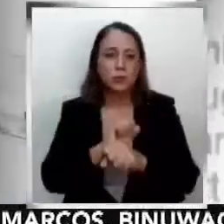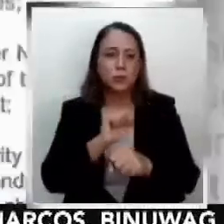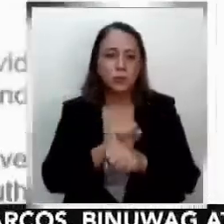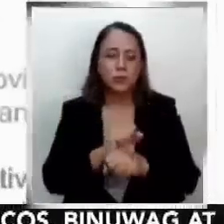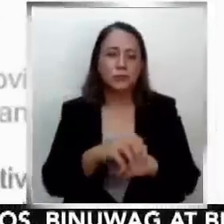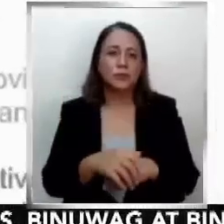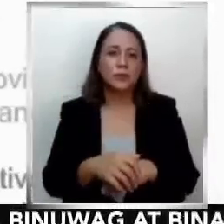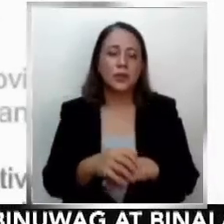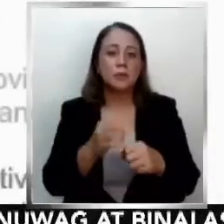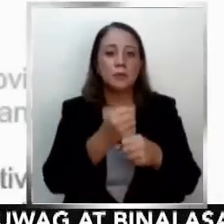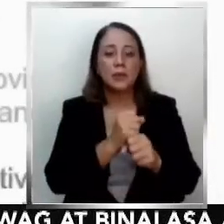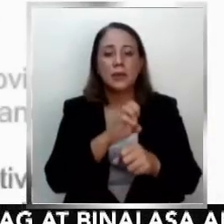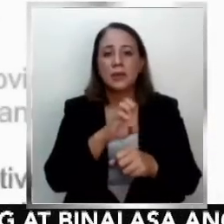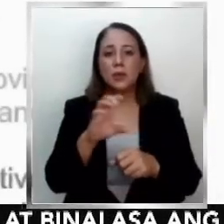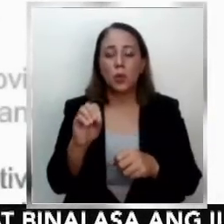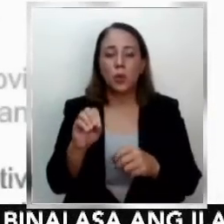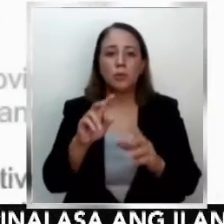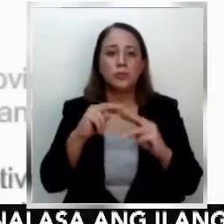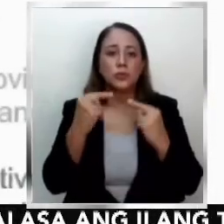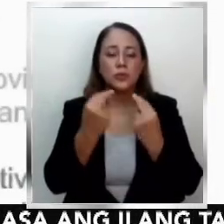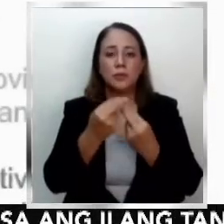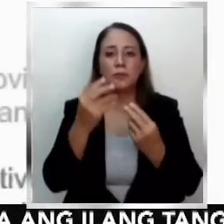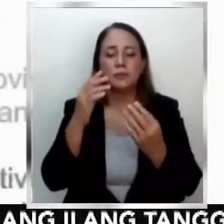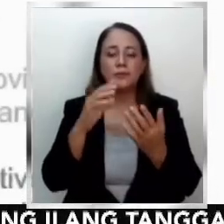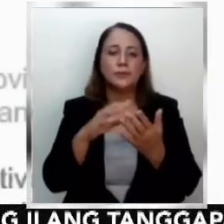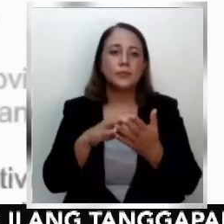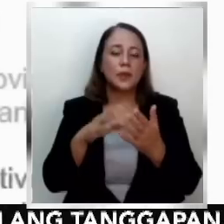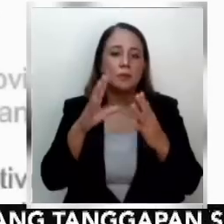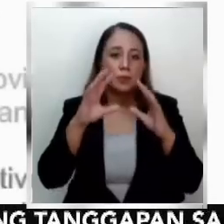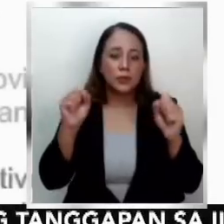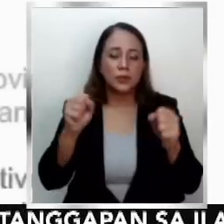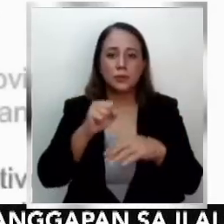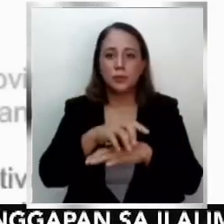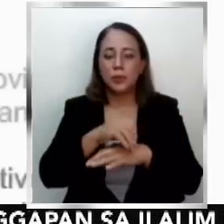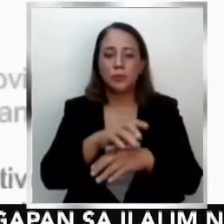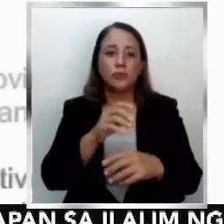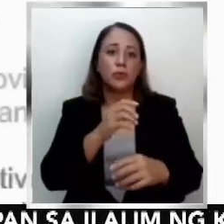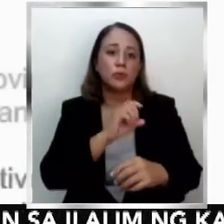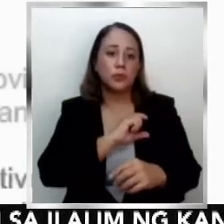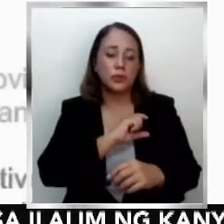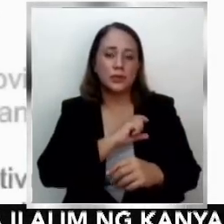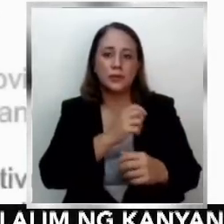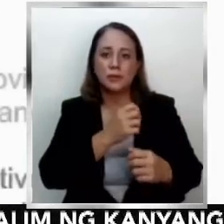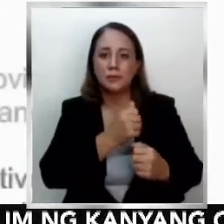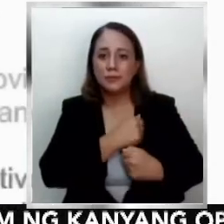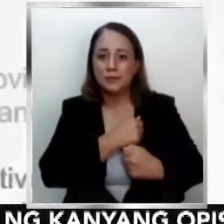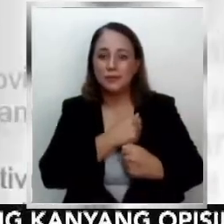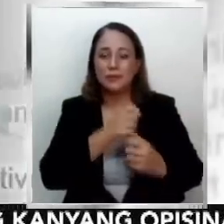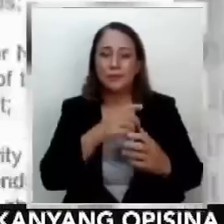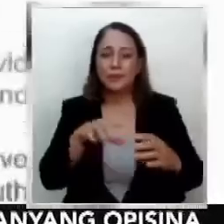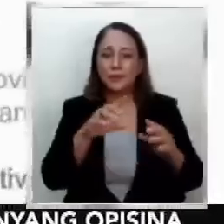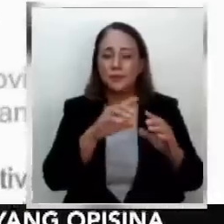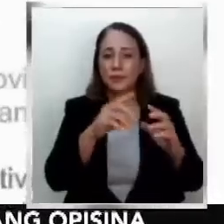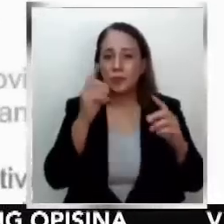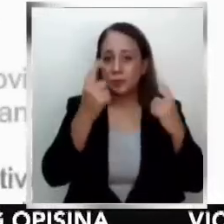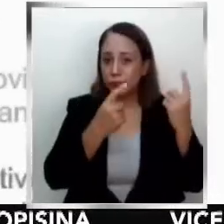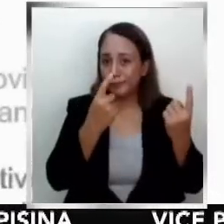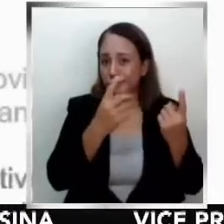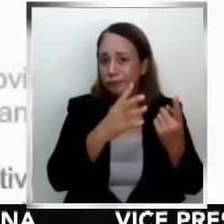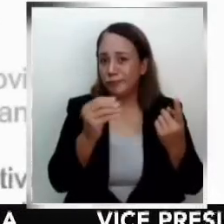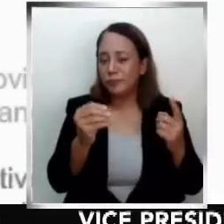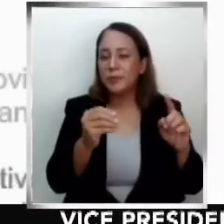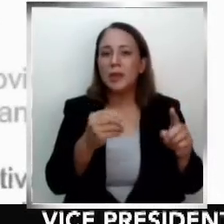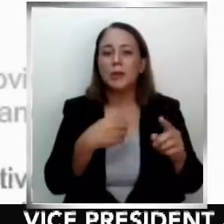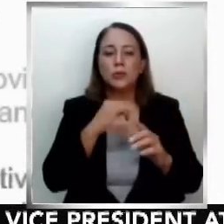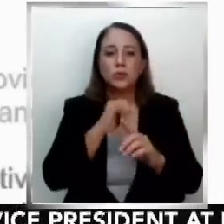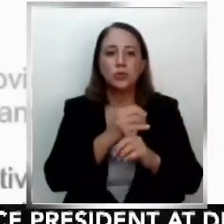sa EO1 ang posisyon ng Presidential Advisor for Police and Military Affairs sa ilalim ng Special Assistant to the President. May petsang June